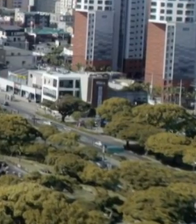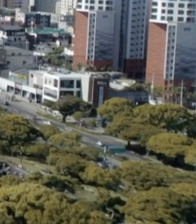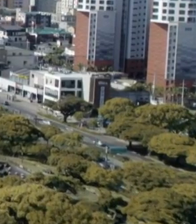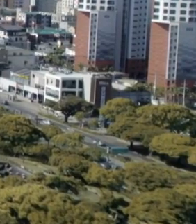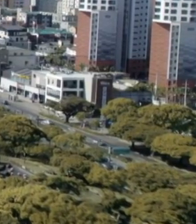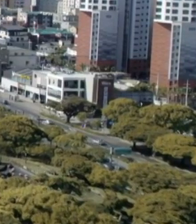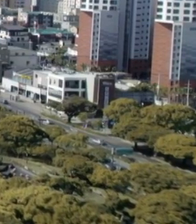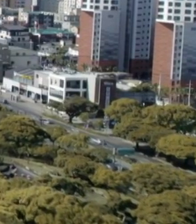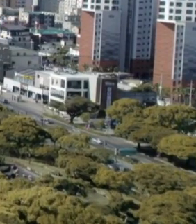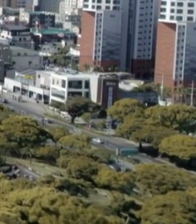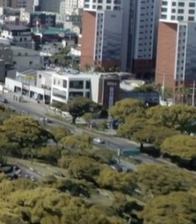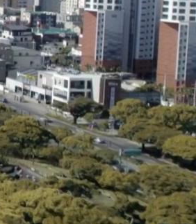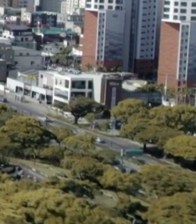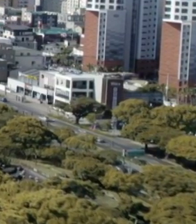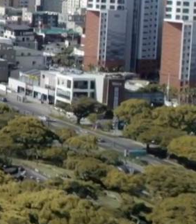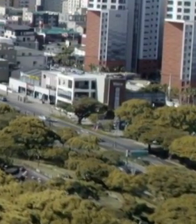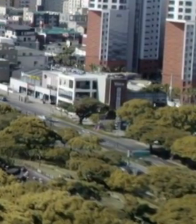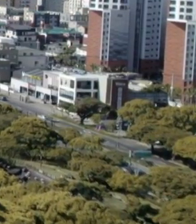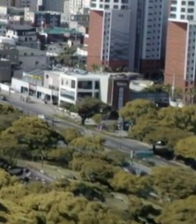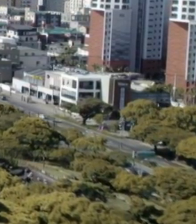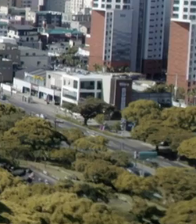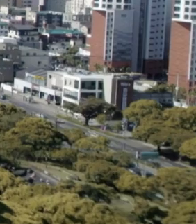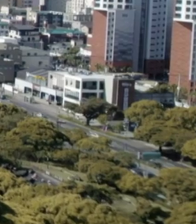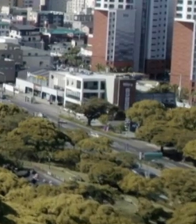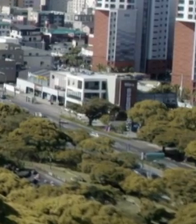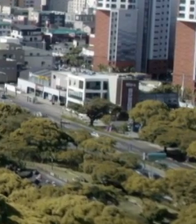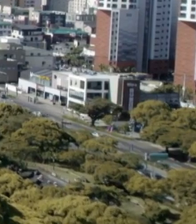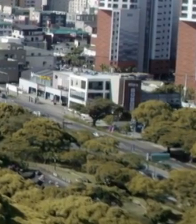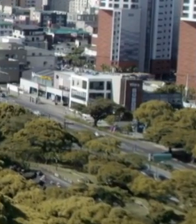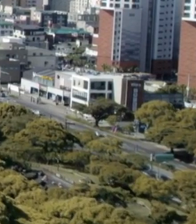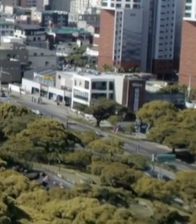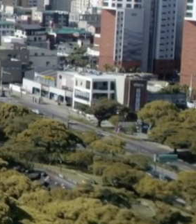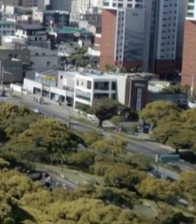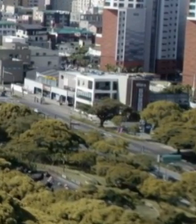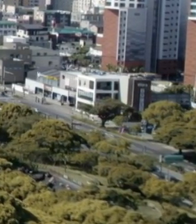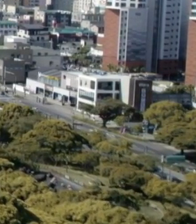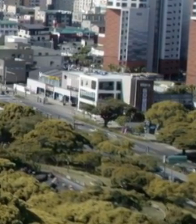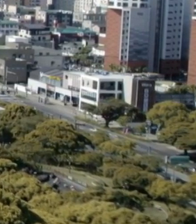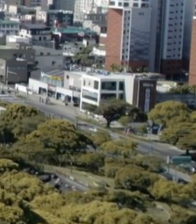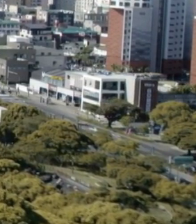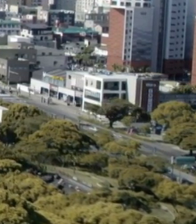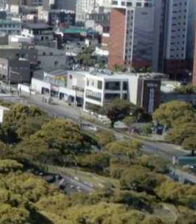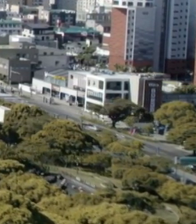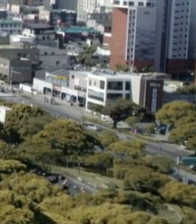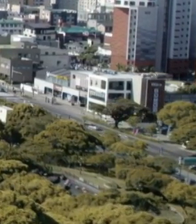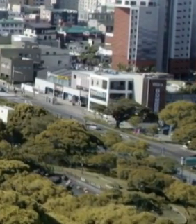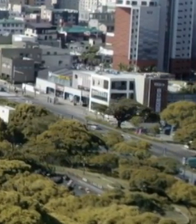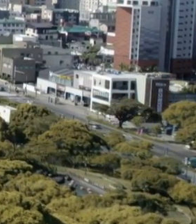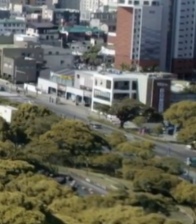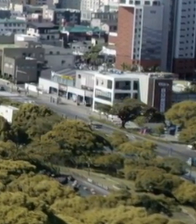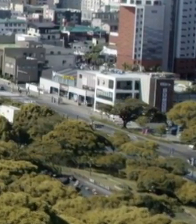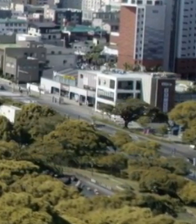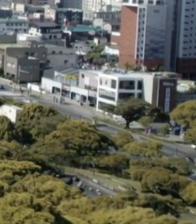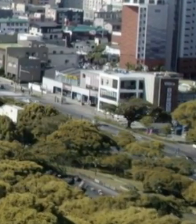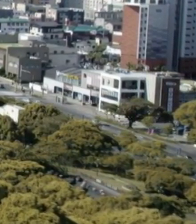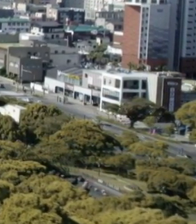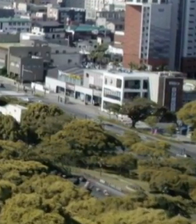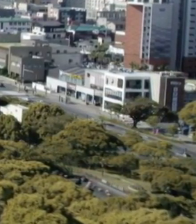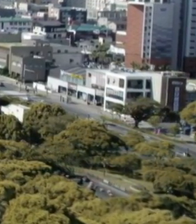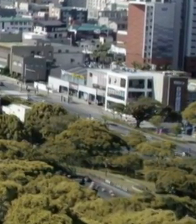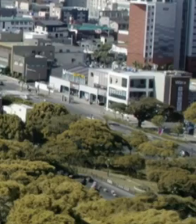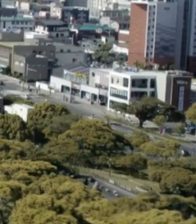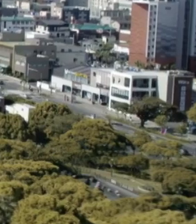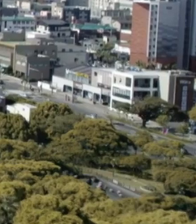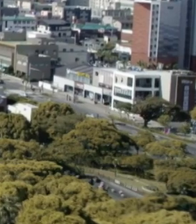주요 뉴스입니다. 독도에서 물질하며 대한민국 영토 수호에 앞장선 제주 해녀의 정신을 재조명하는